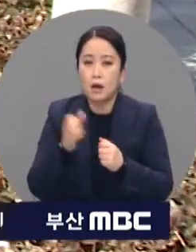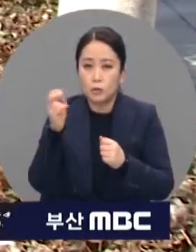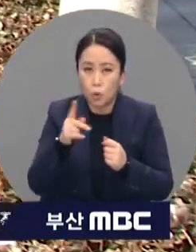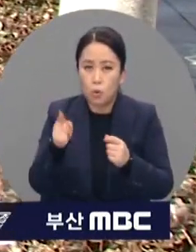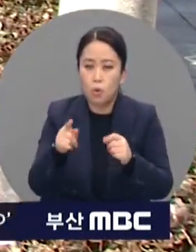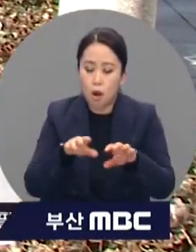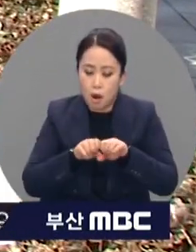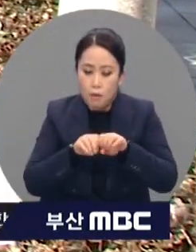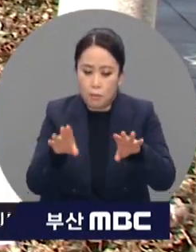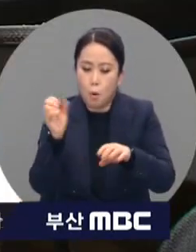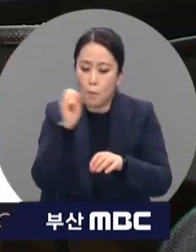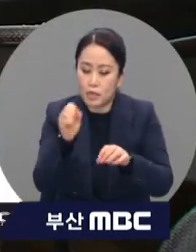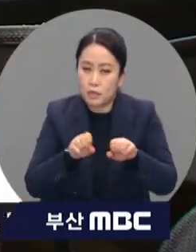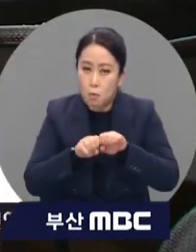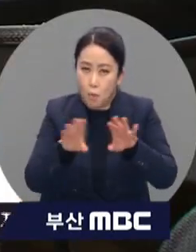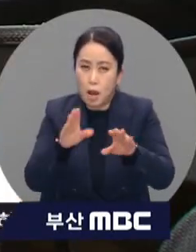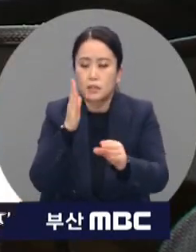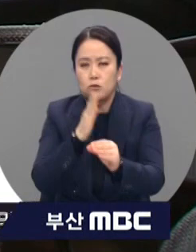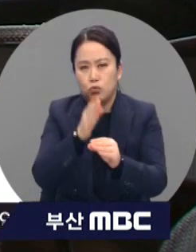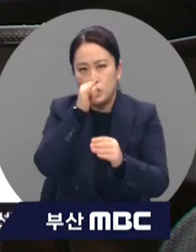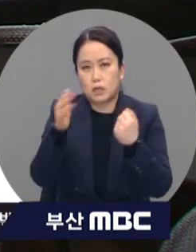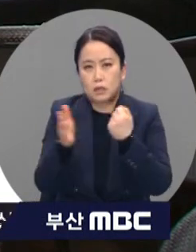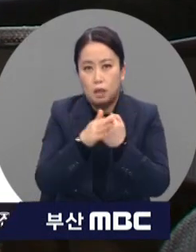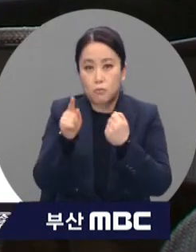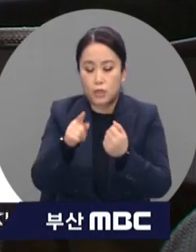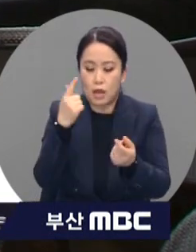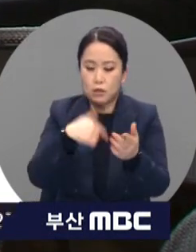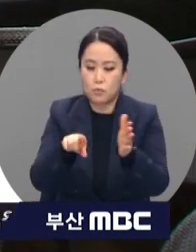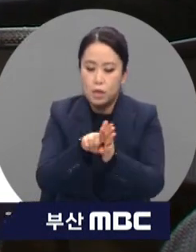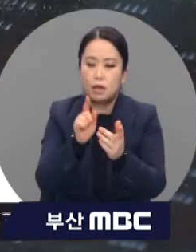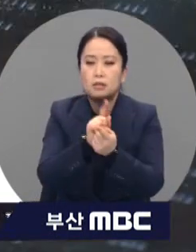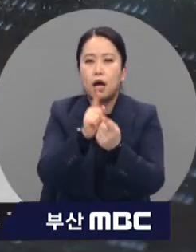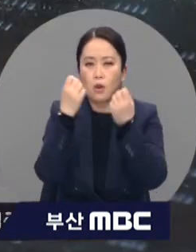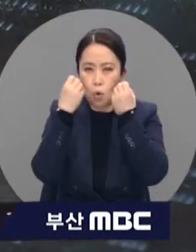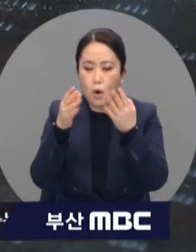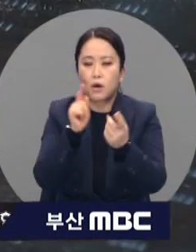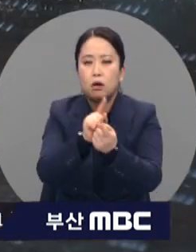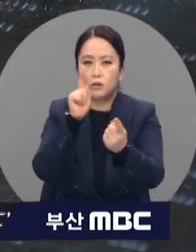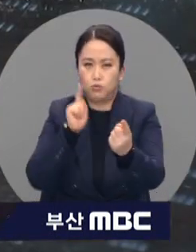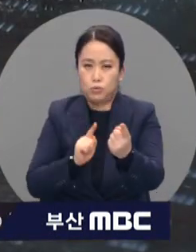만큼 방역당국은 이를 고려한 새로운 거리 두기 계획 마련을 예고했습니다.